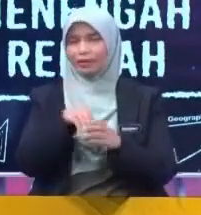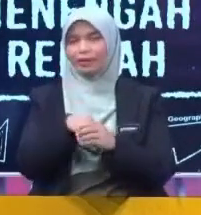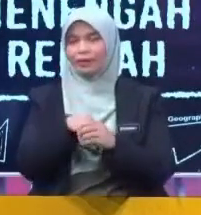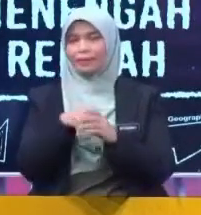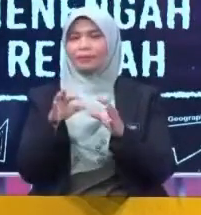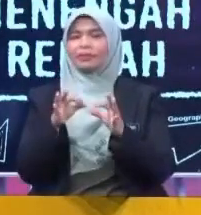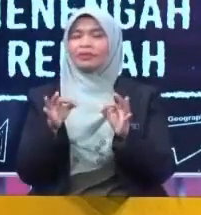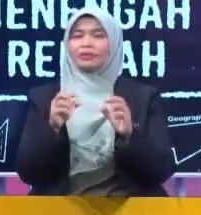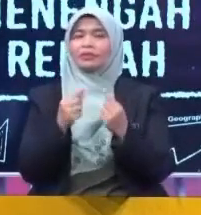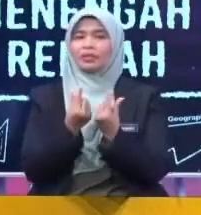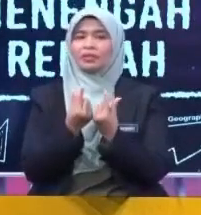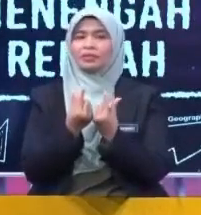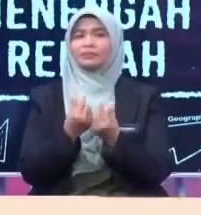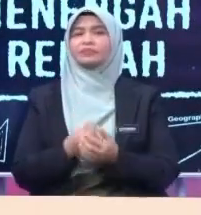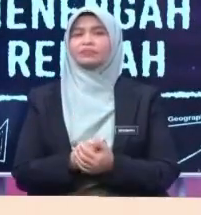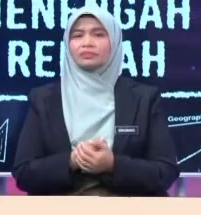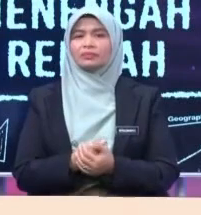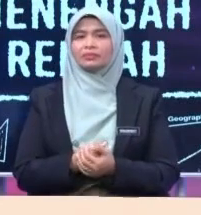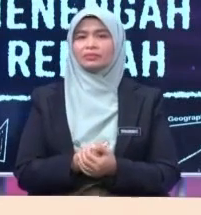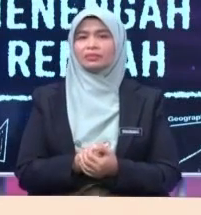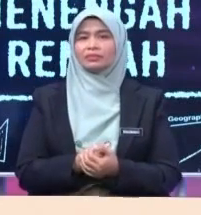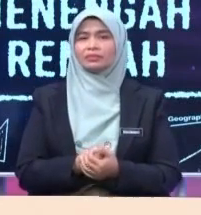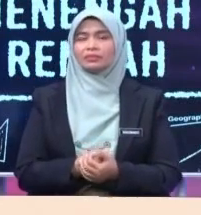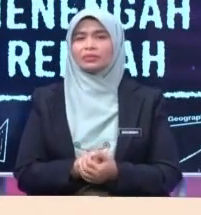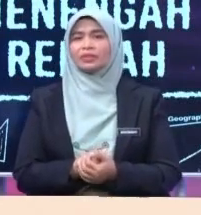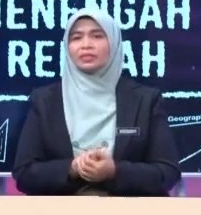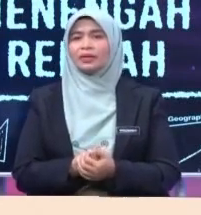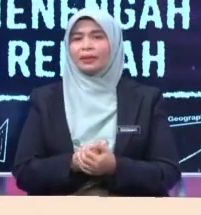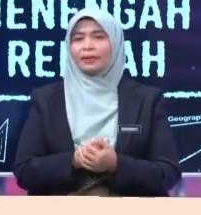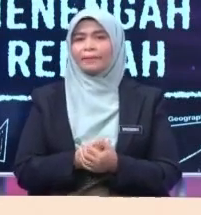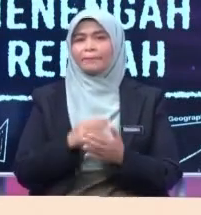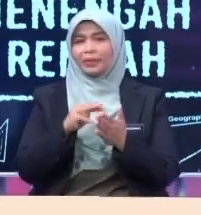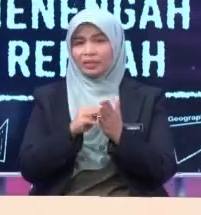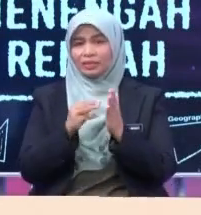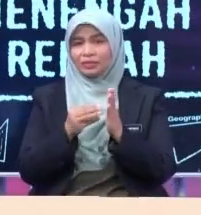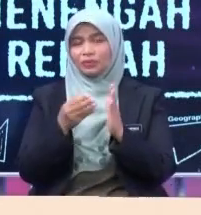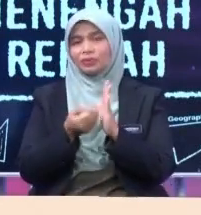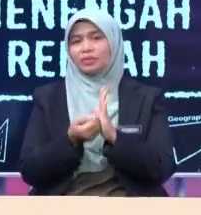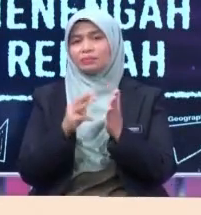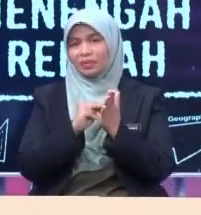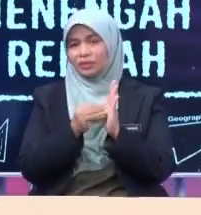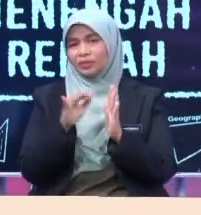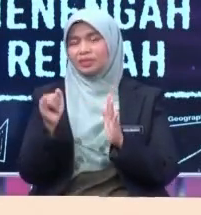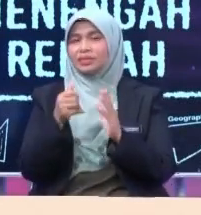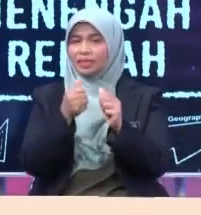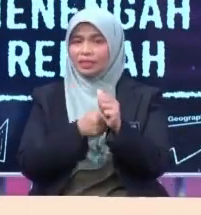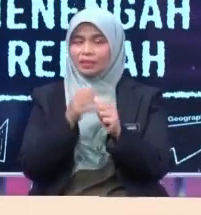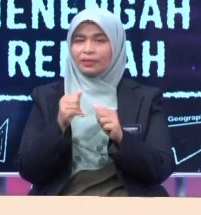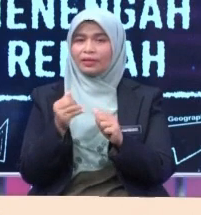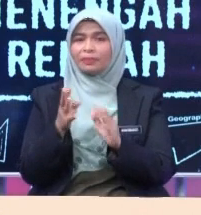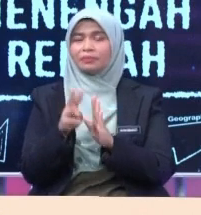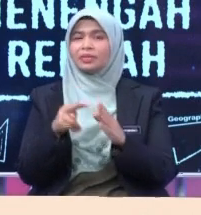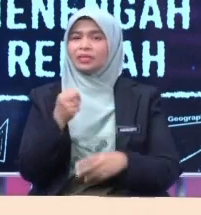ayat 185. Kullu nafsin za'iqatul maut. Tiap-tiap yang bernyawa akan